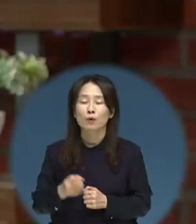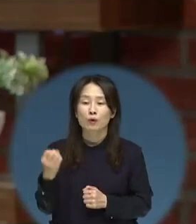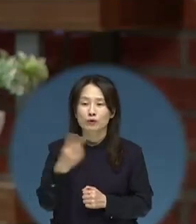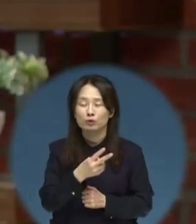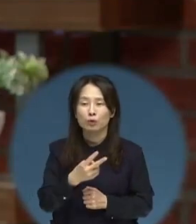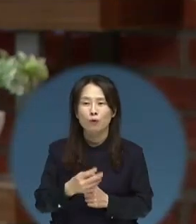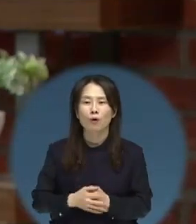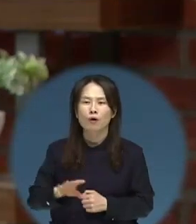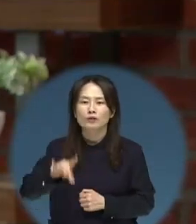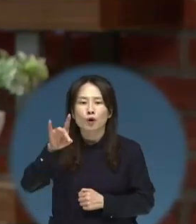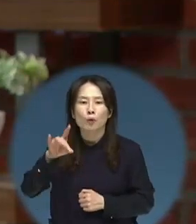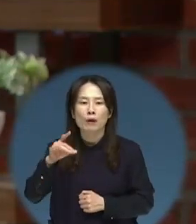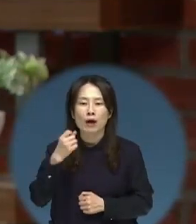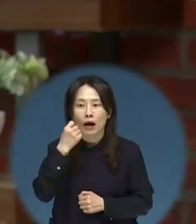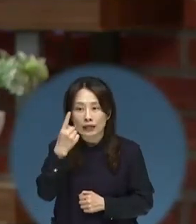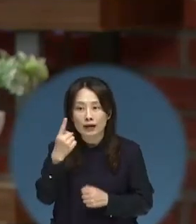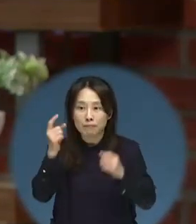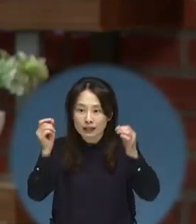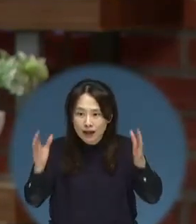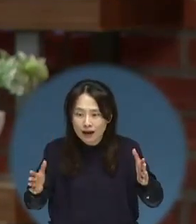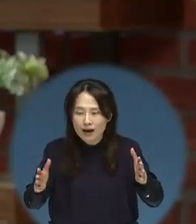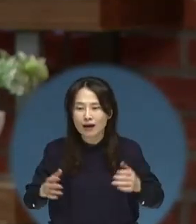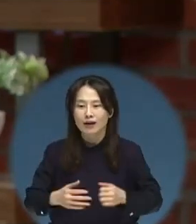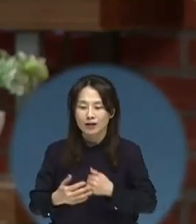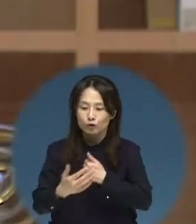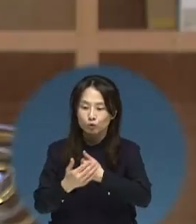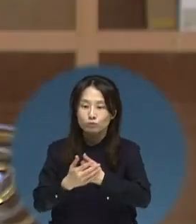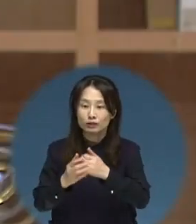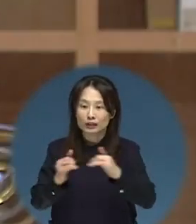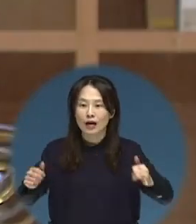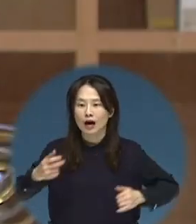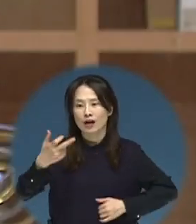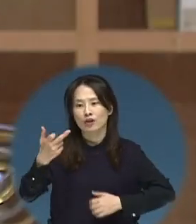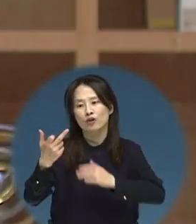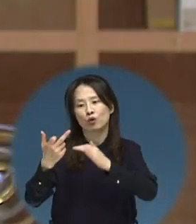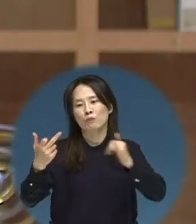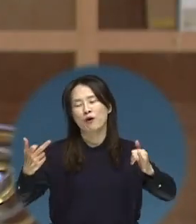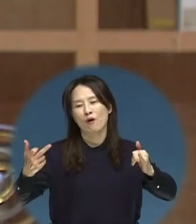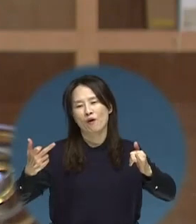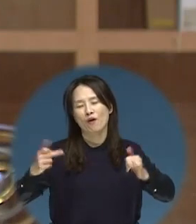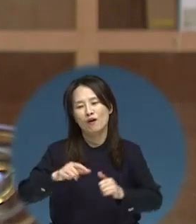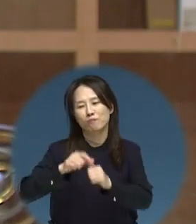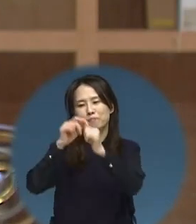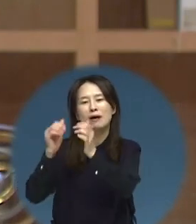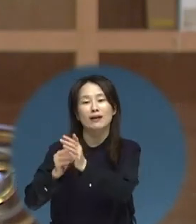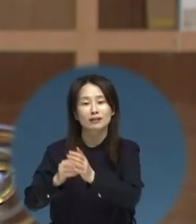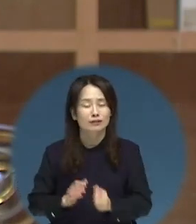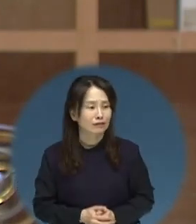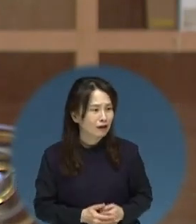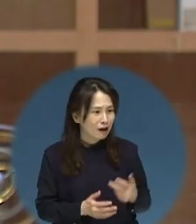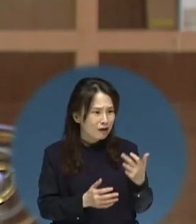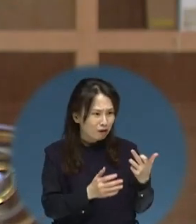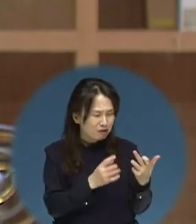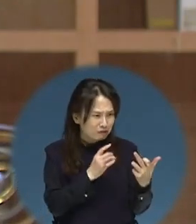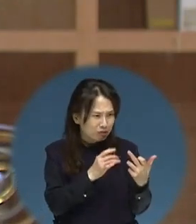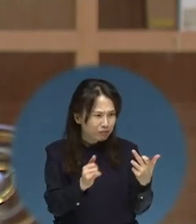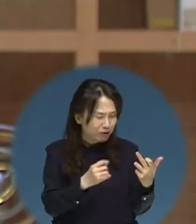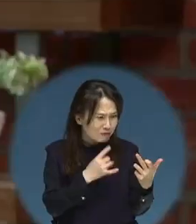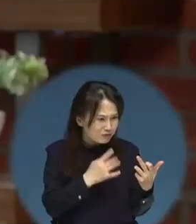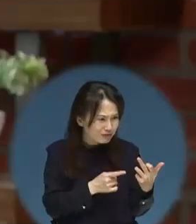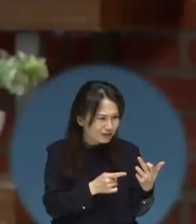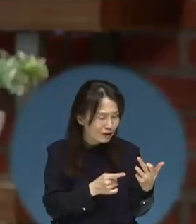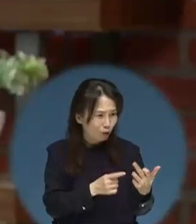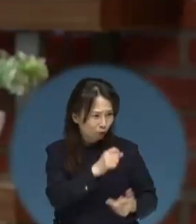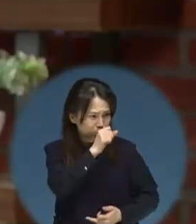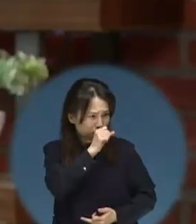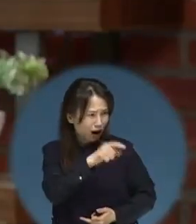후원자 17명을 구했어요. 되게 좋아하네. 17명 가지고. 네, 10명은 제 친지